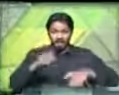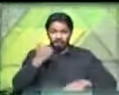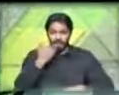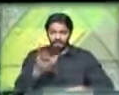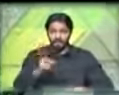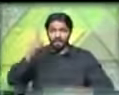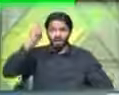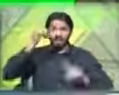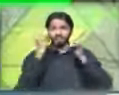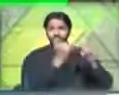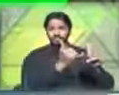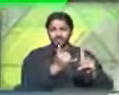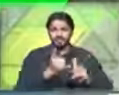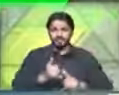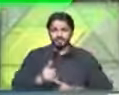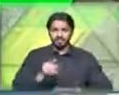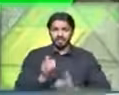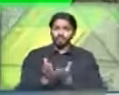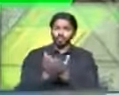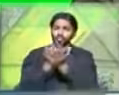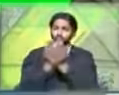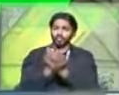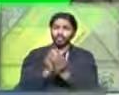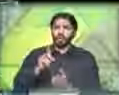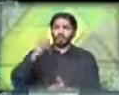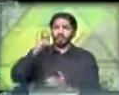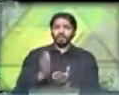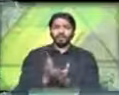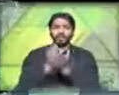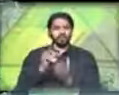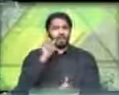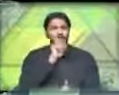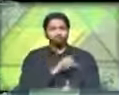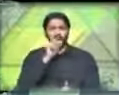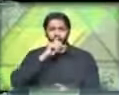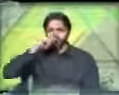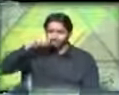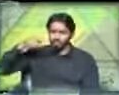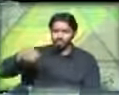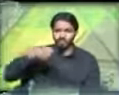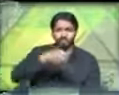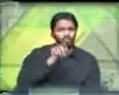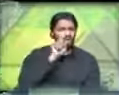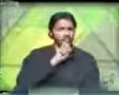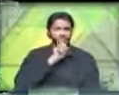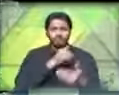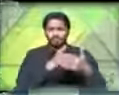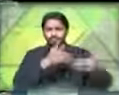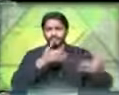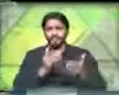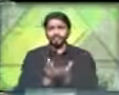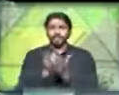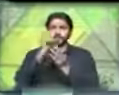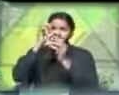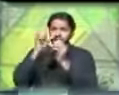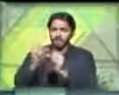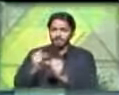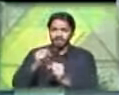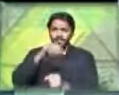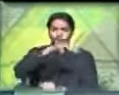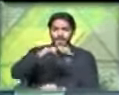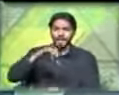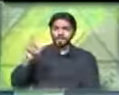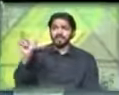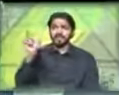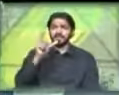الظلم والإسلام. أسأل الله أن يجنبنا الظلم، وأن يحفظ أمتنا وبلادنا وإخواننا من الوقوع